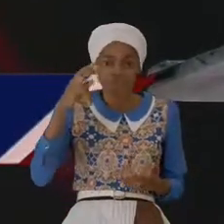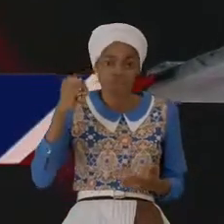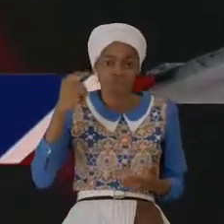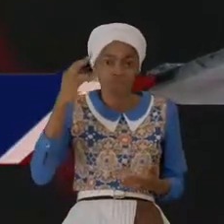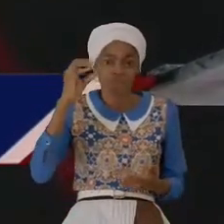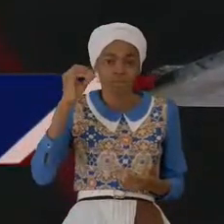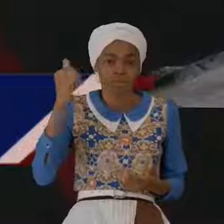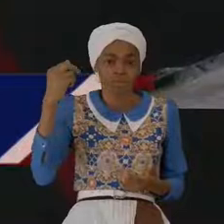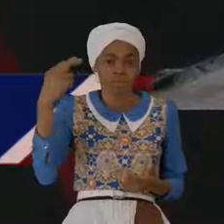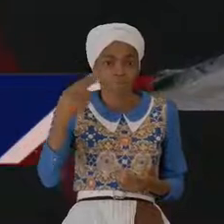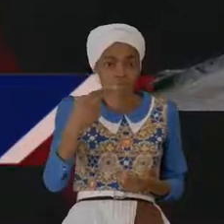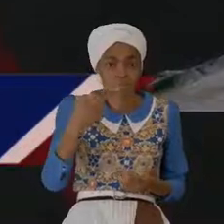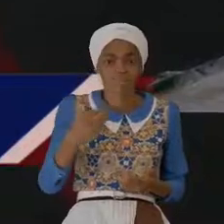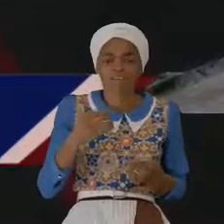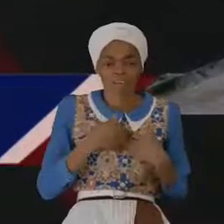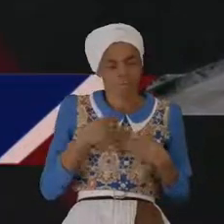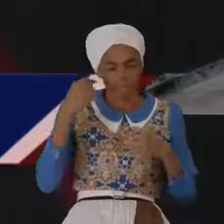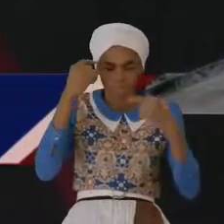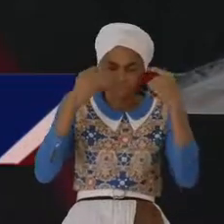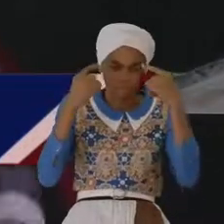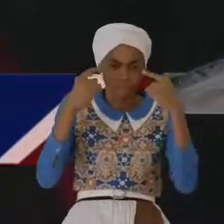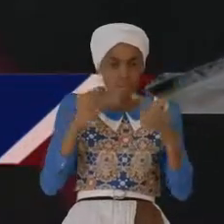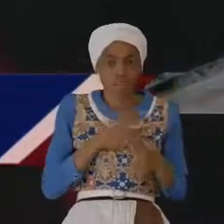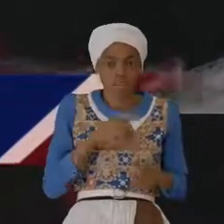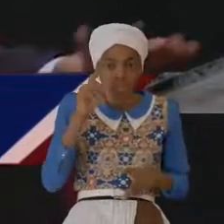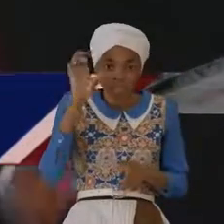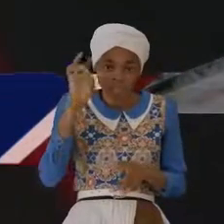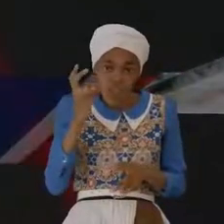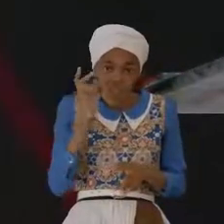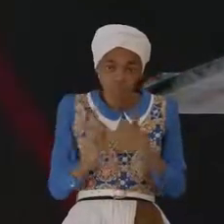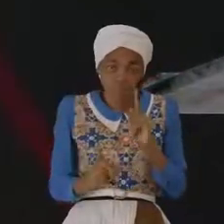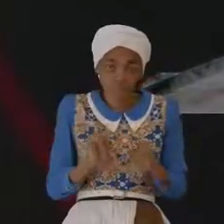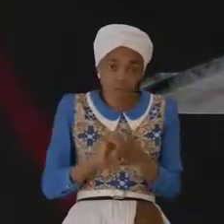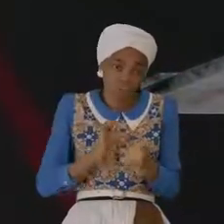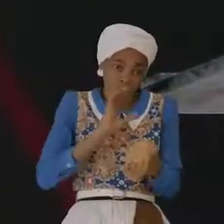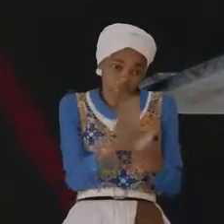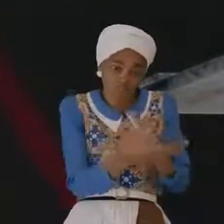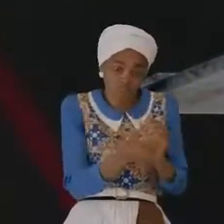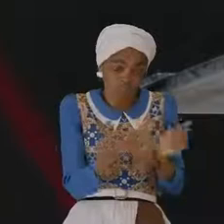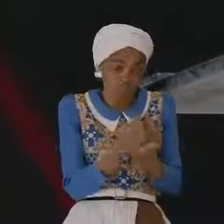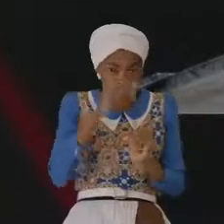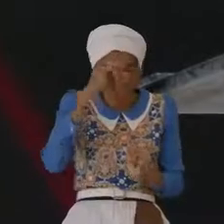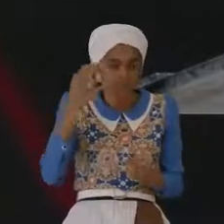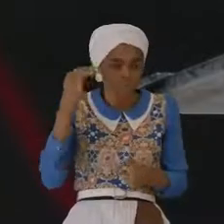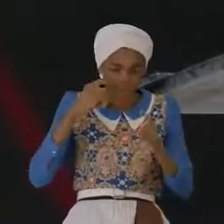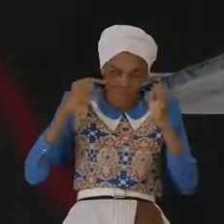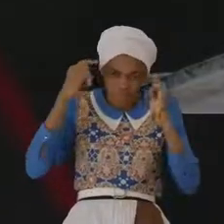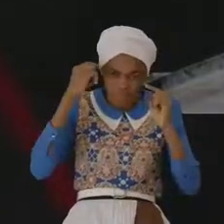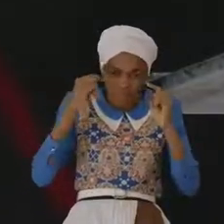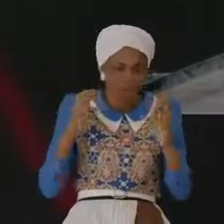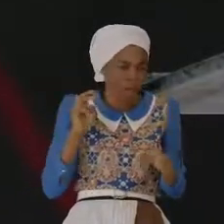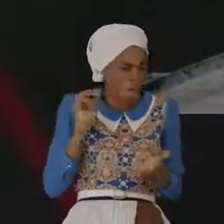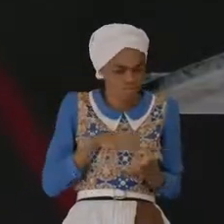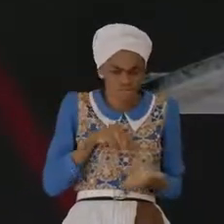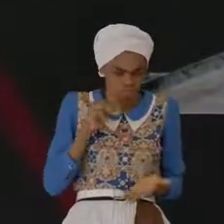Oui, les 7 personnes converties avec Noé. Oui, se demandaient.